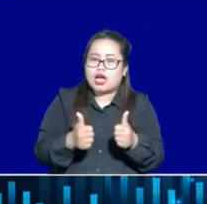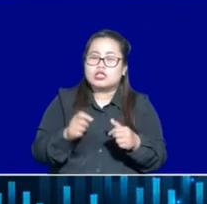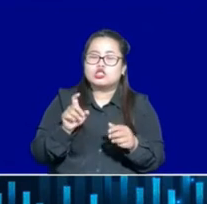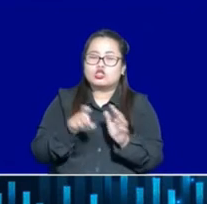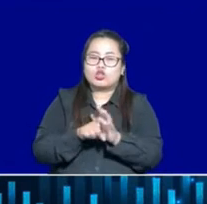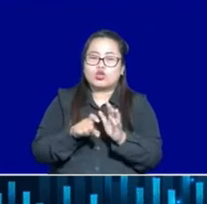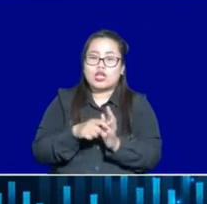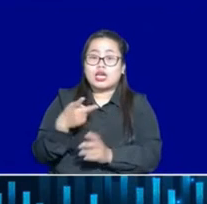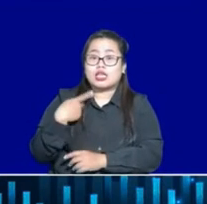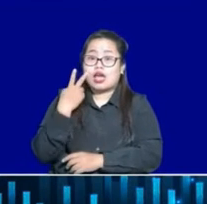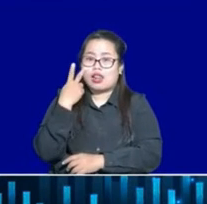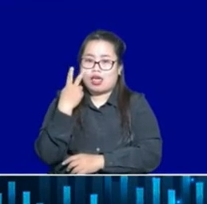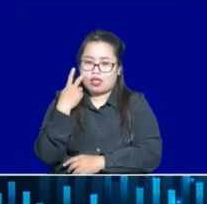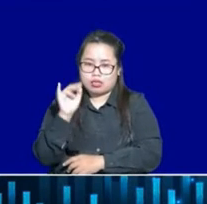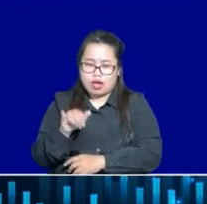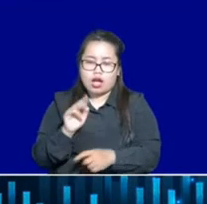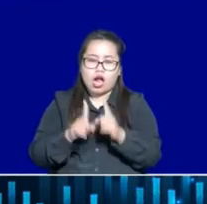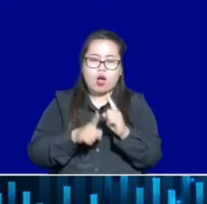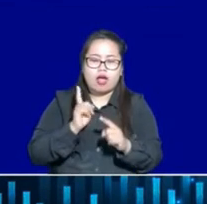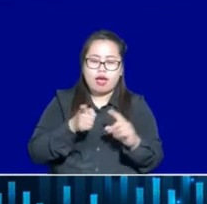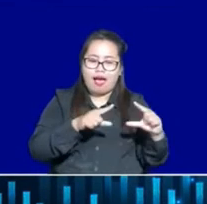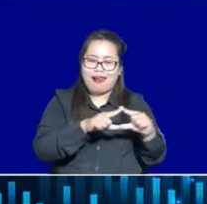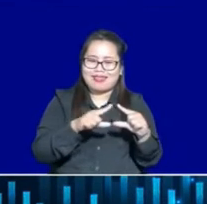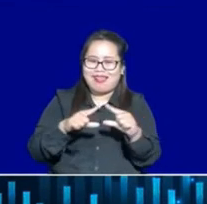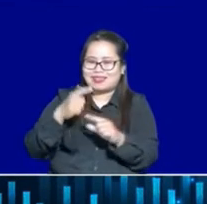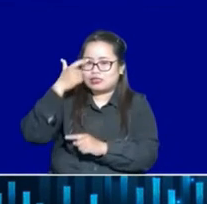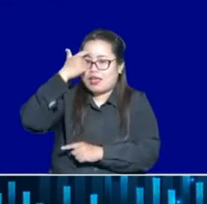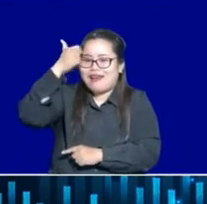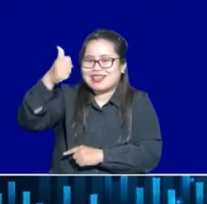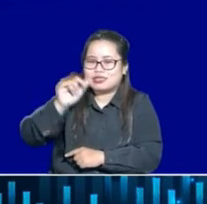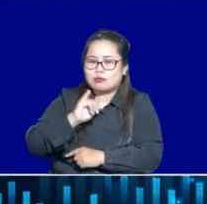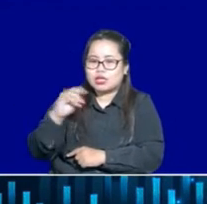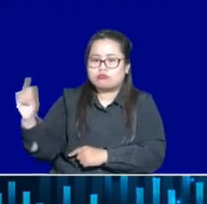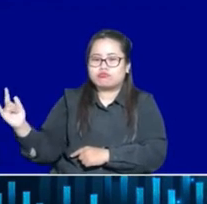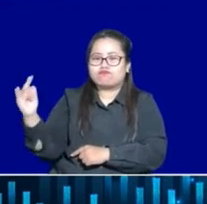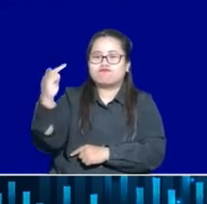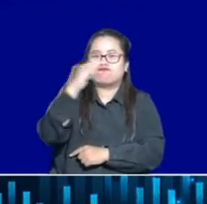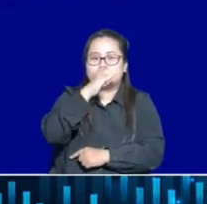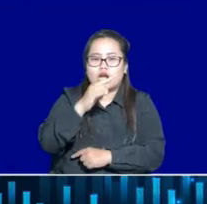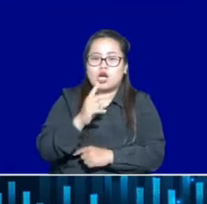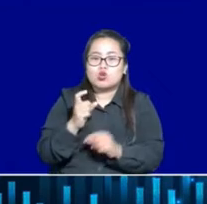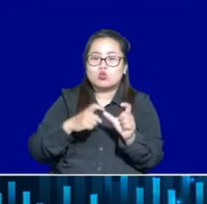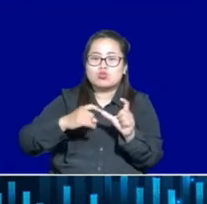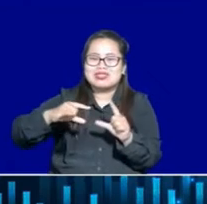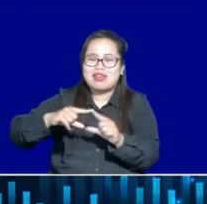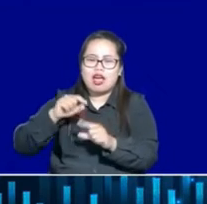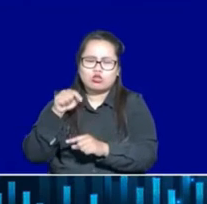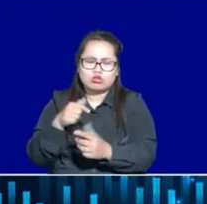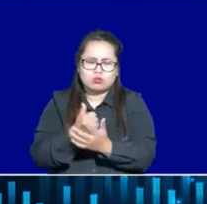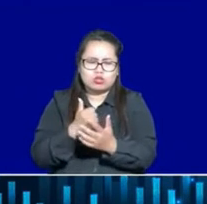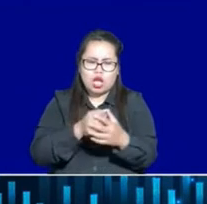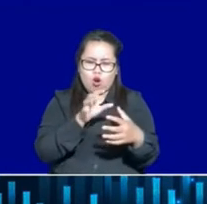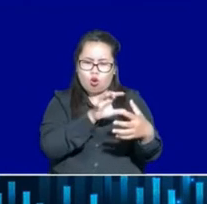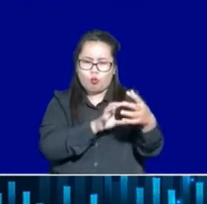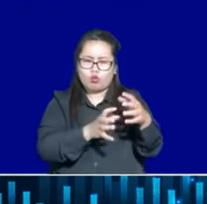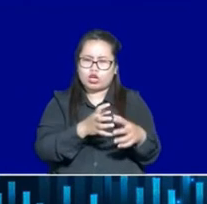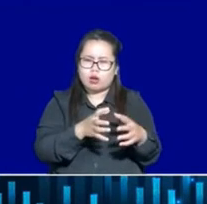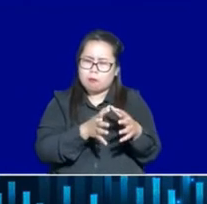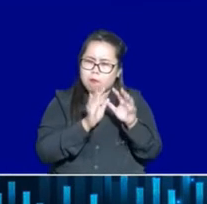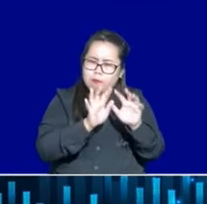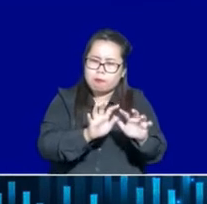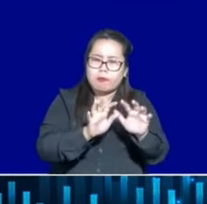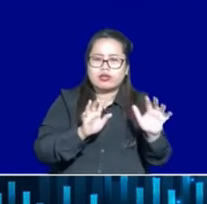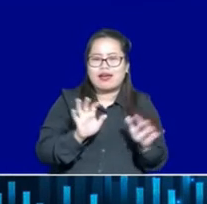khususnya peralatan-peralatan canggih penerbangan Rusia itu kan komponennya nggak terlalu banyak kalau dilepas